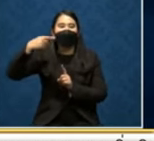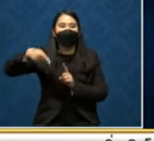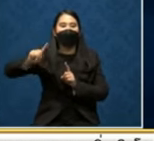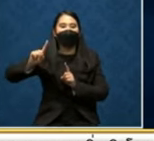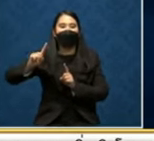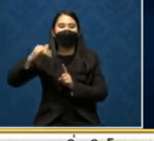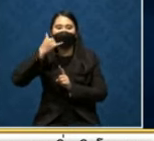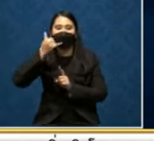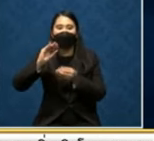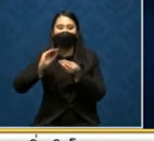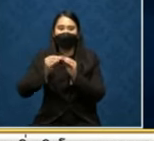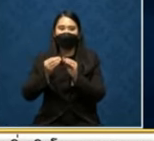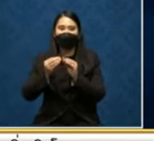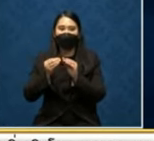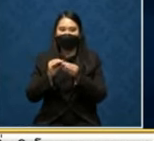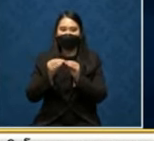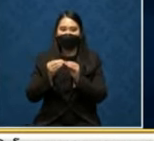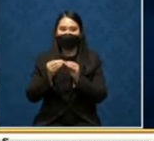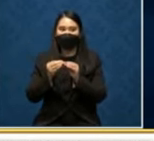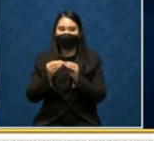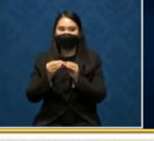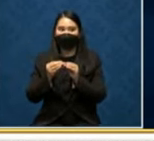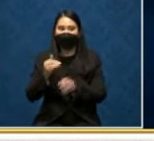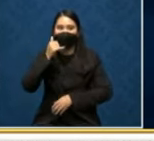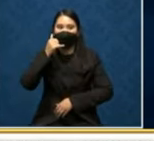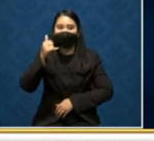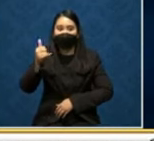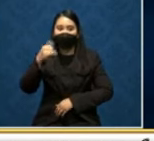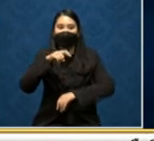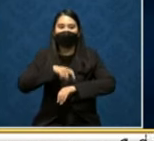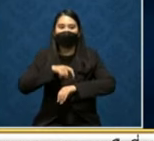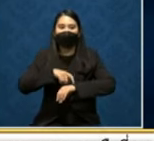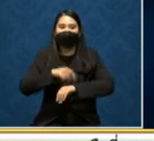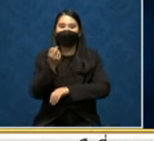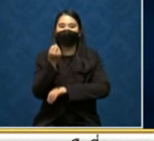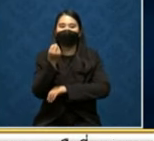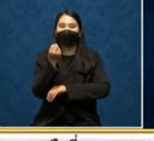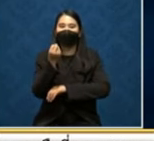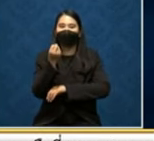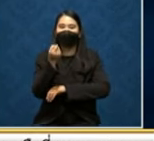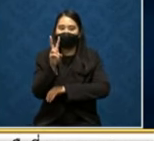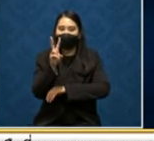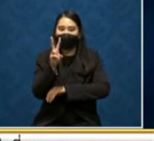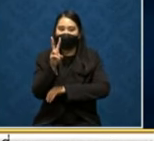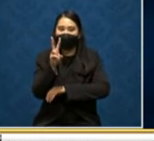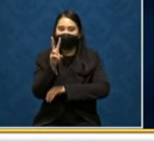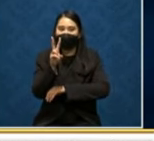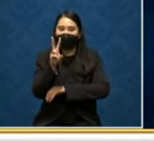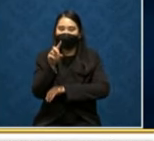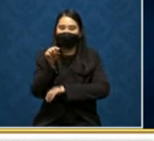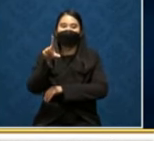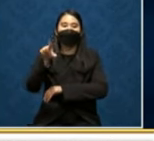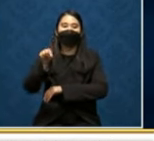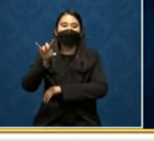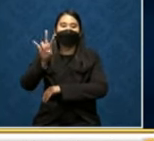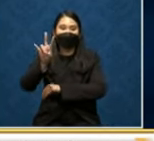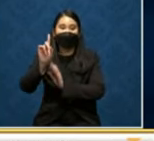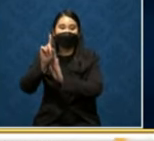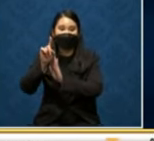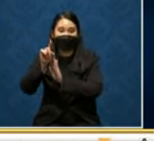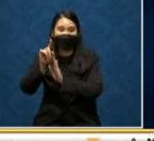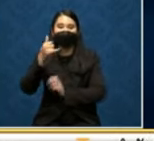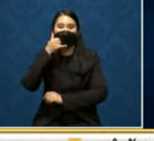โทรศัพท์โทรไปเวลาเวลา12:27นเป็น